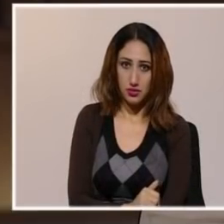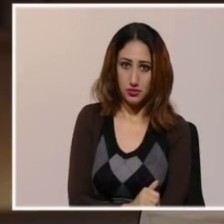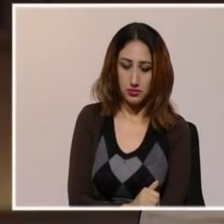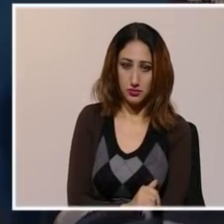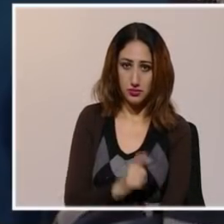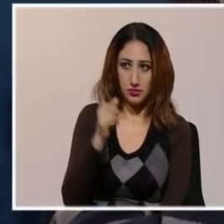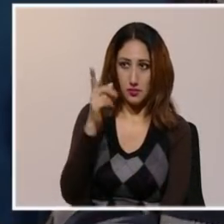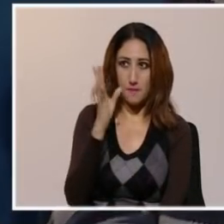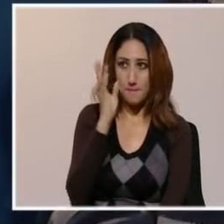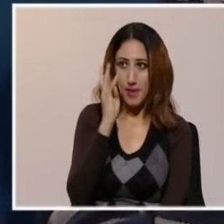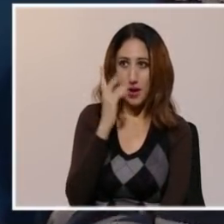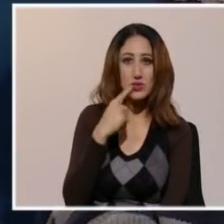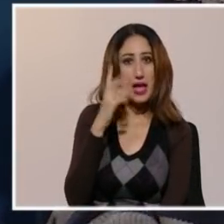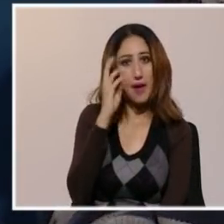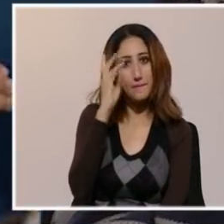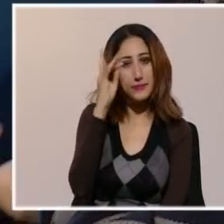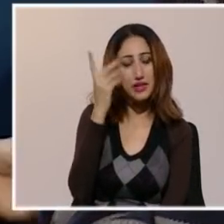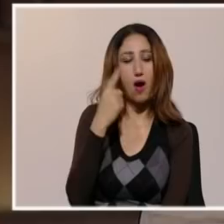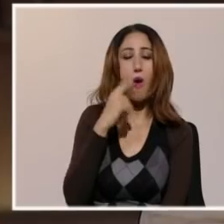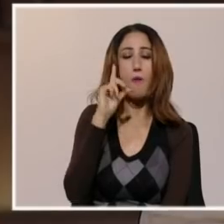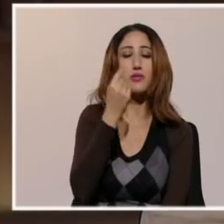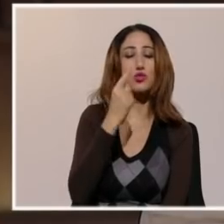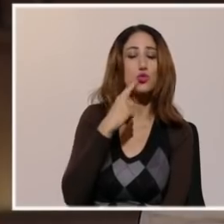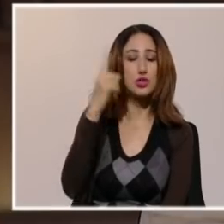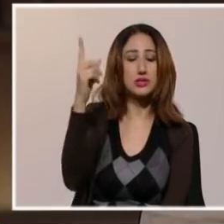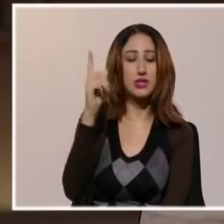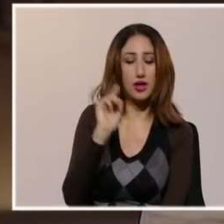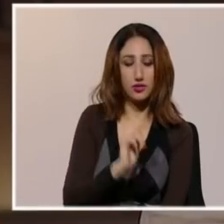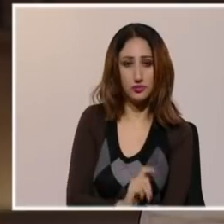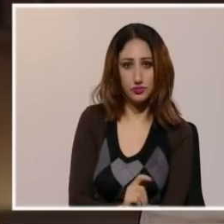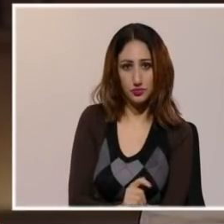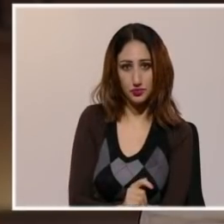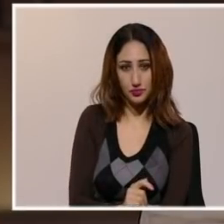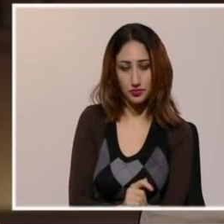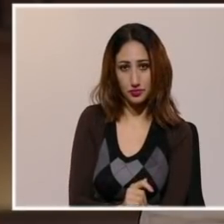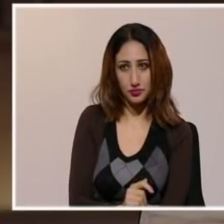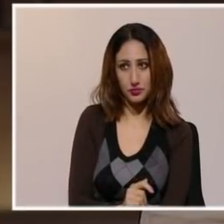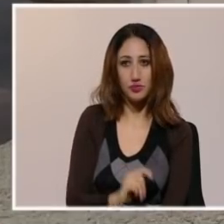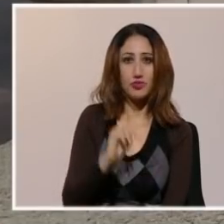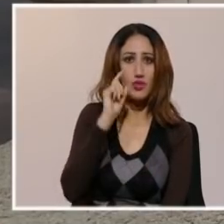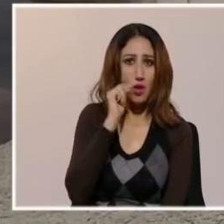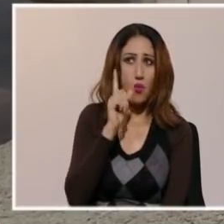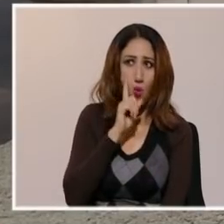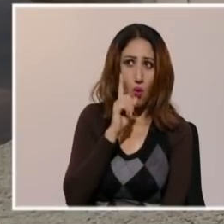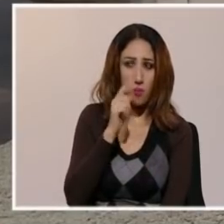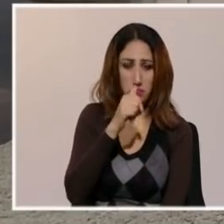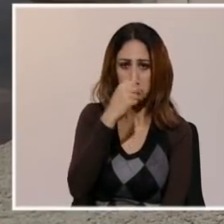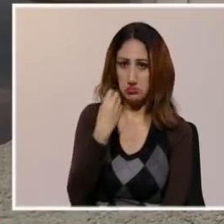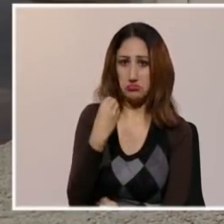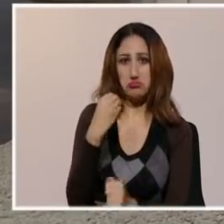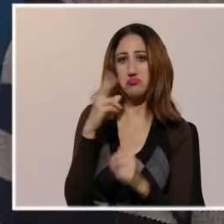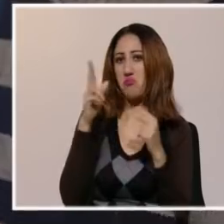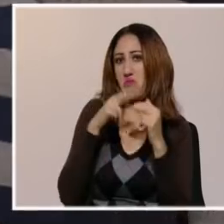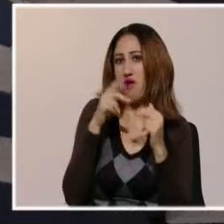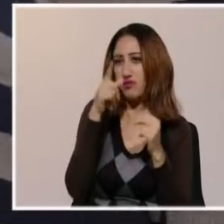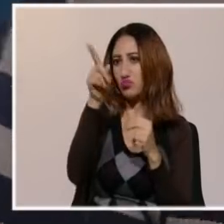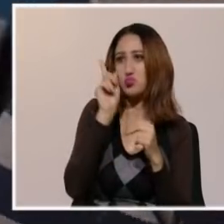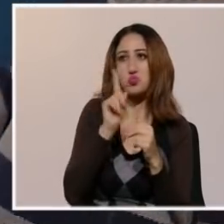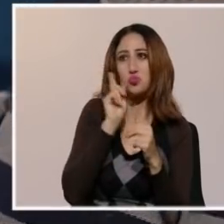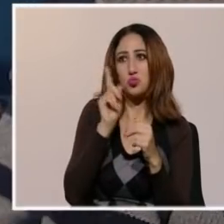سنه؟ 15 سنه. اهلك لسه مش قابلين محمد ولا خلاص؟ ايوه ايوه لسه.